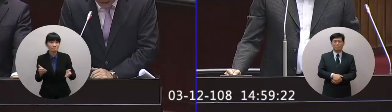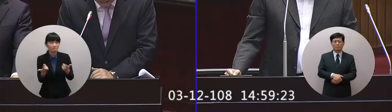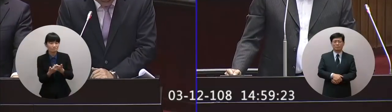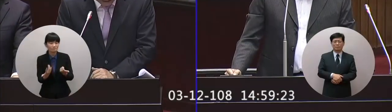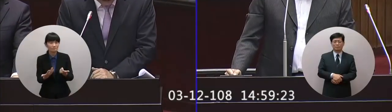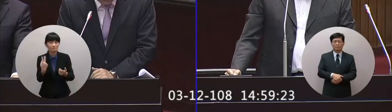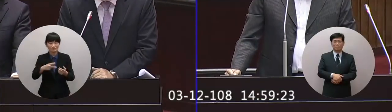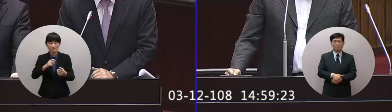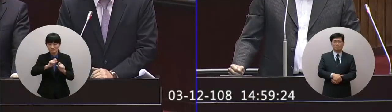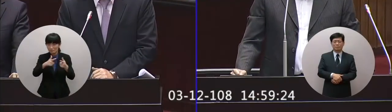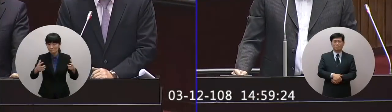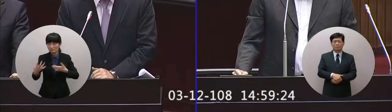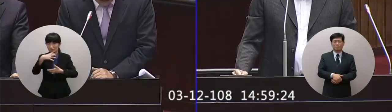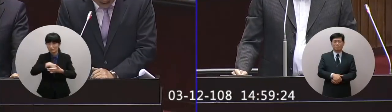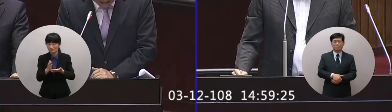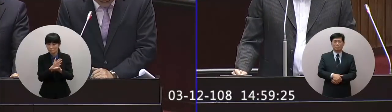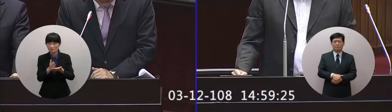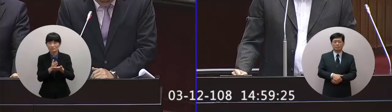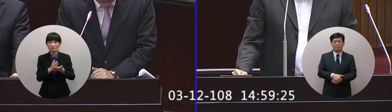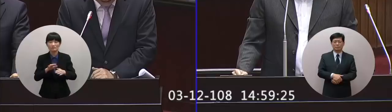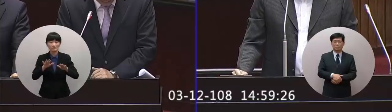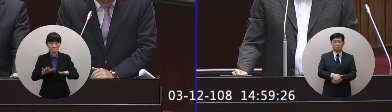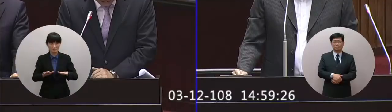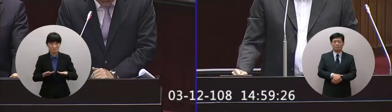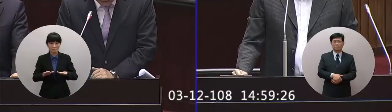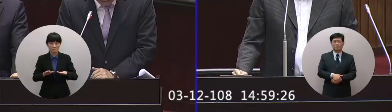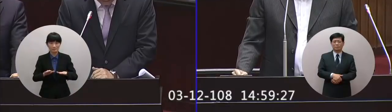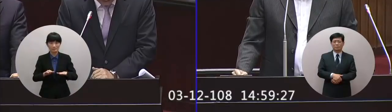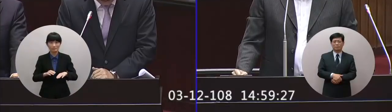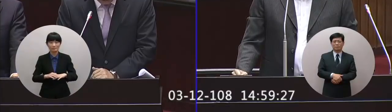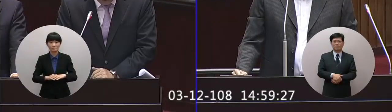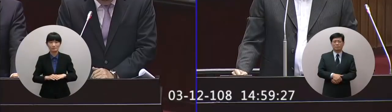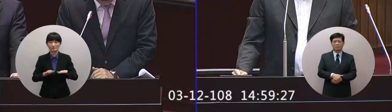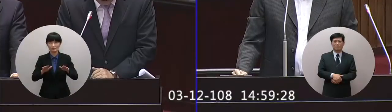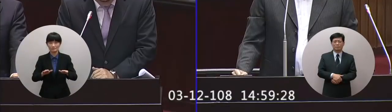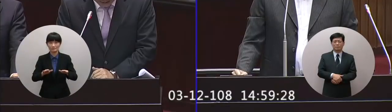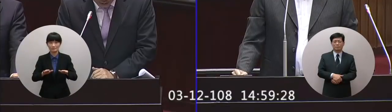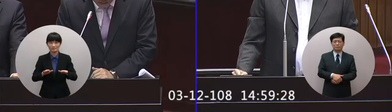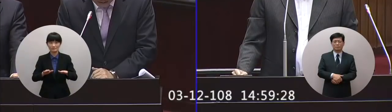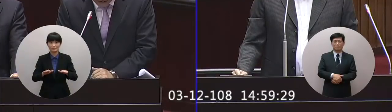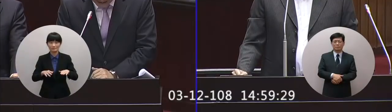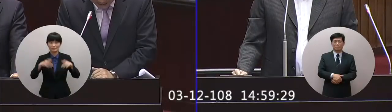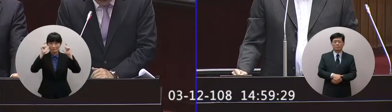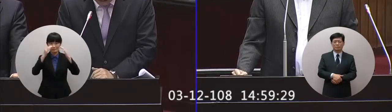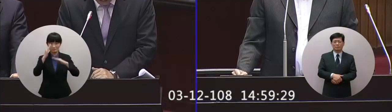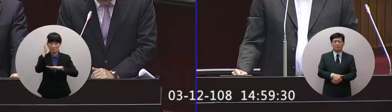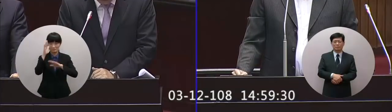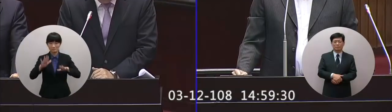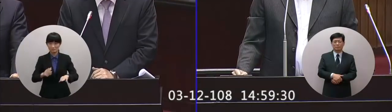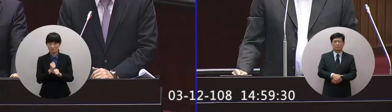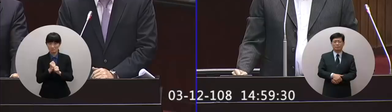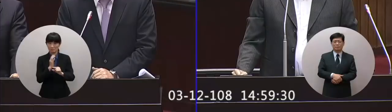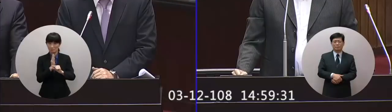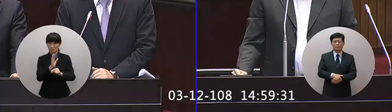合规划，好，这个整个委托案啊，也已经啊，这个啊，这个在高雄市政府正在办理当